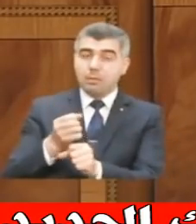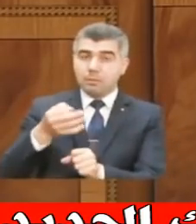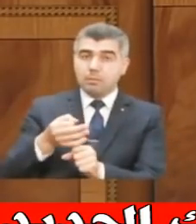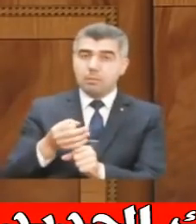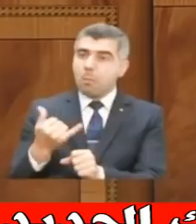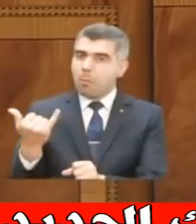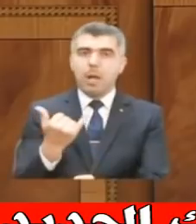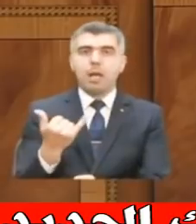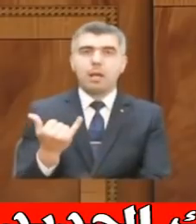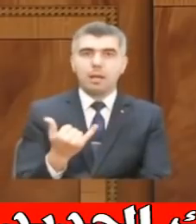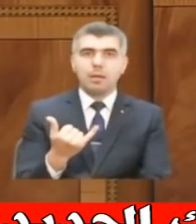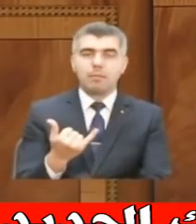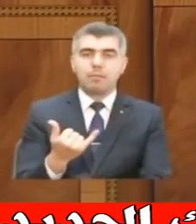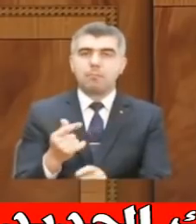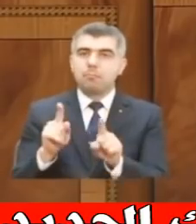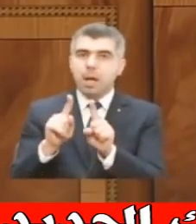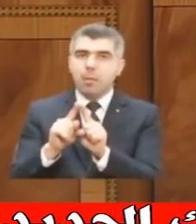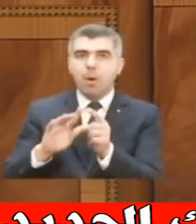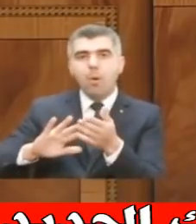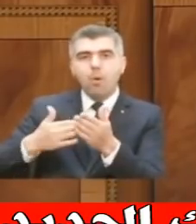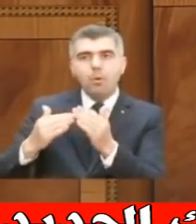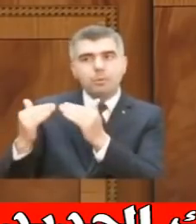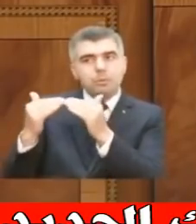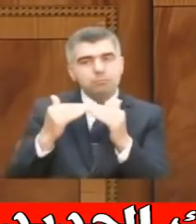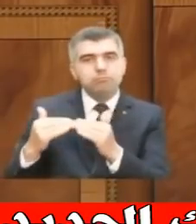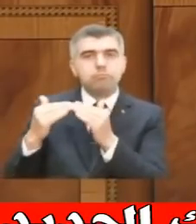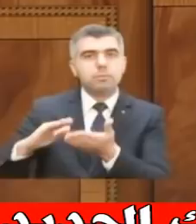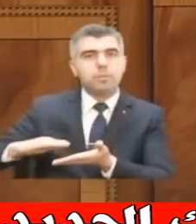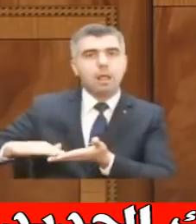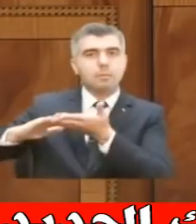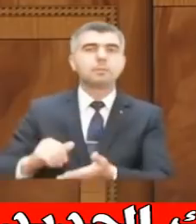تنافسي يحتكم لتكافؤ الفرص.